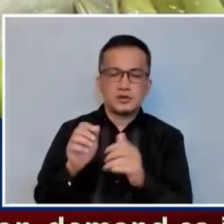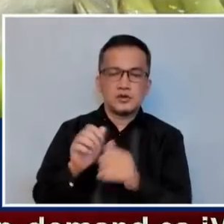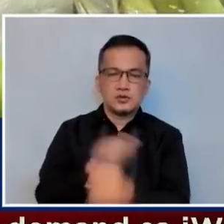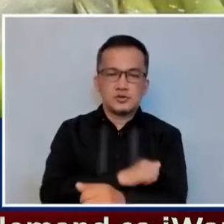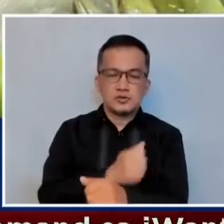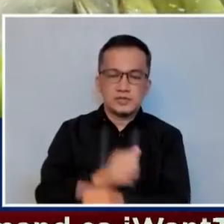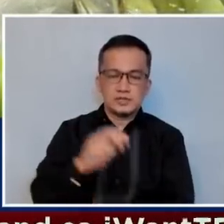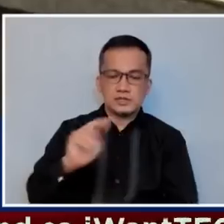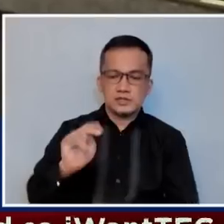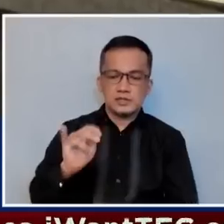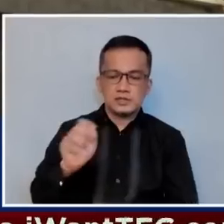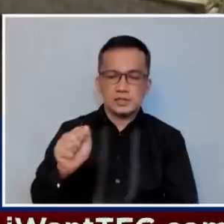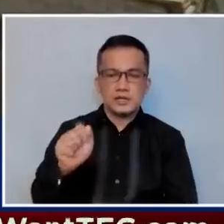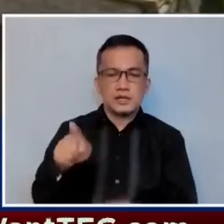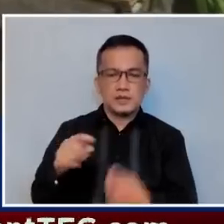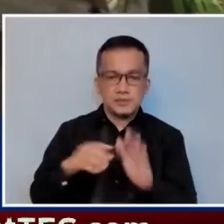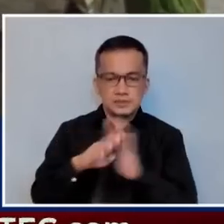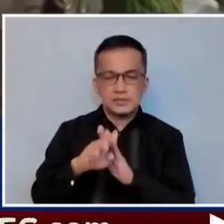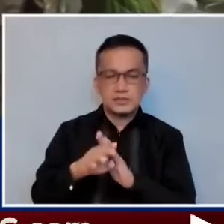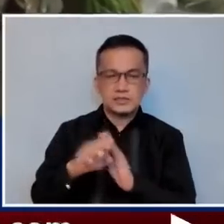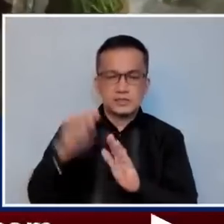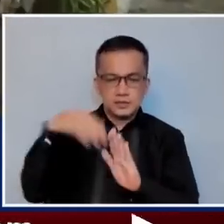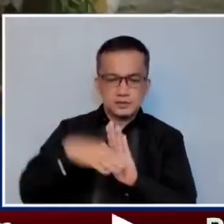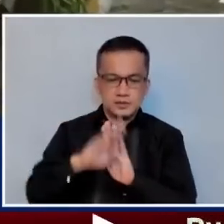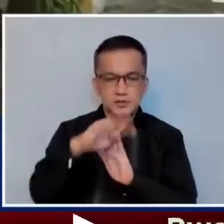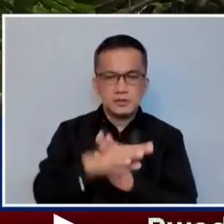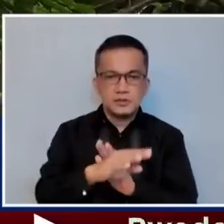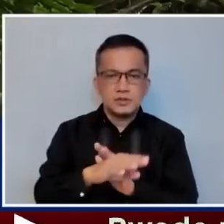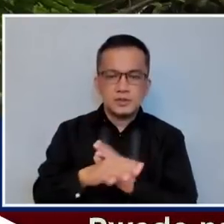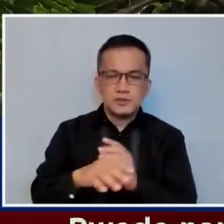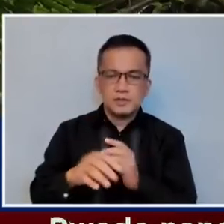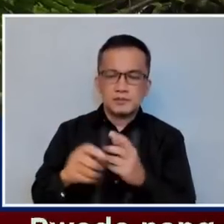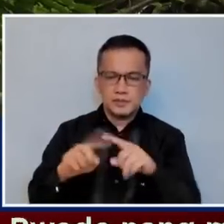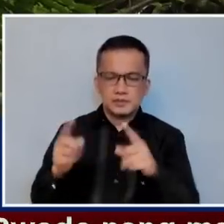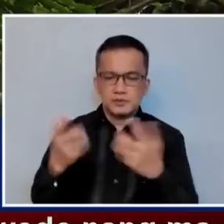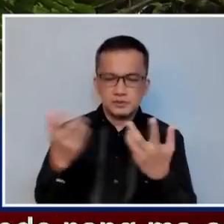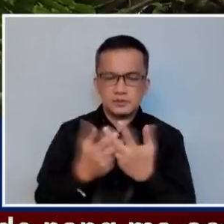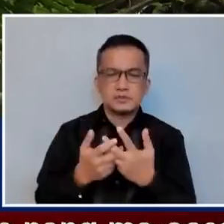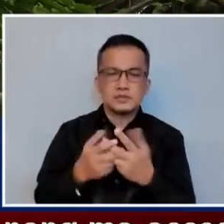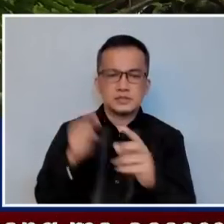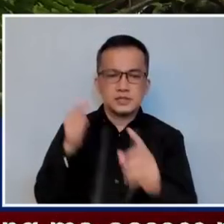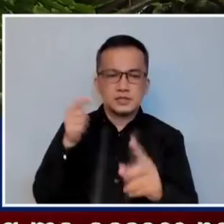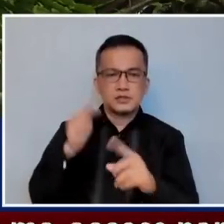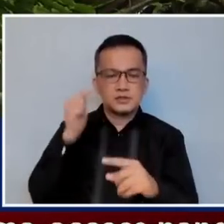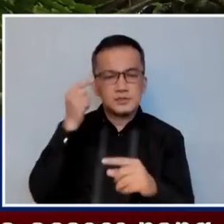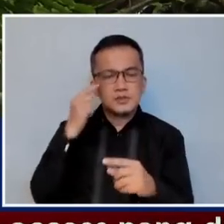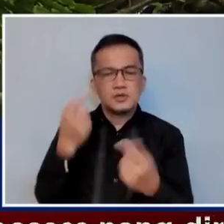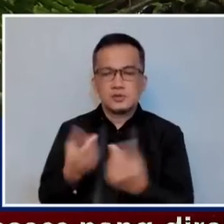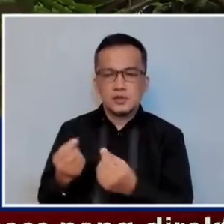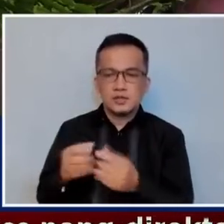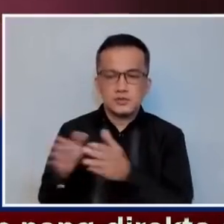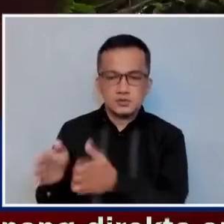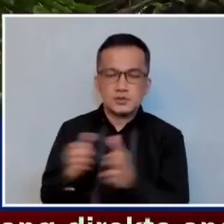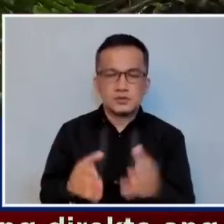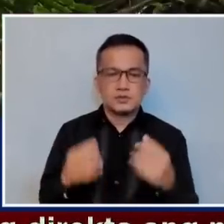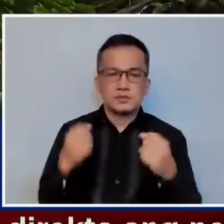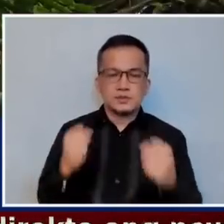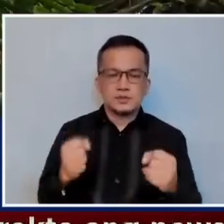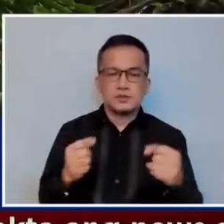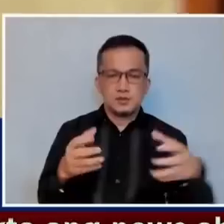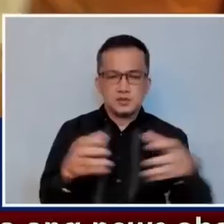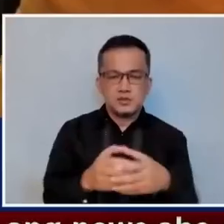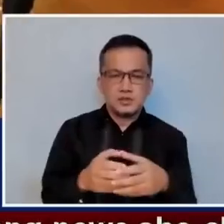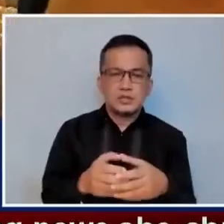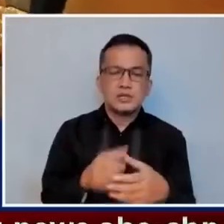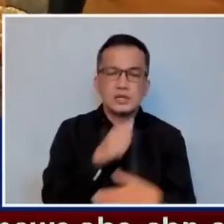Pero ayon sa ahensya, pasok pa ito sa target ng gobyerno. Gumagawa rin sila ng paraan para palakasin ang sektor ng